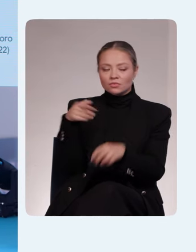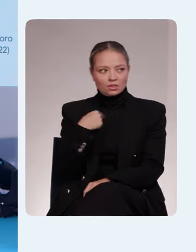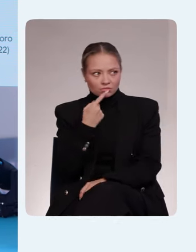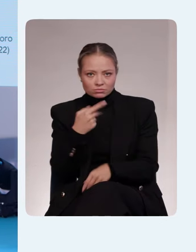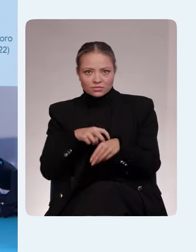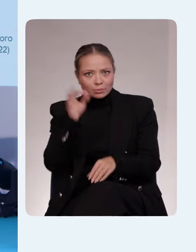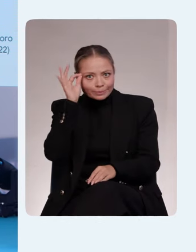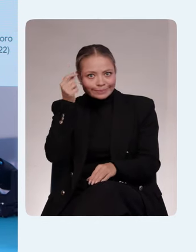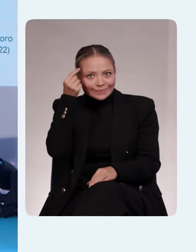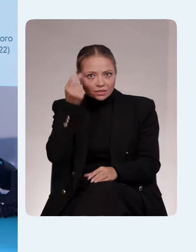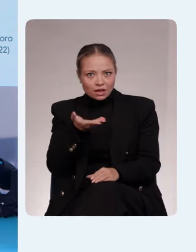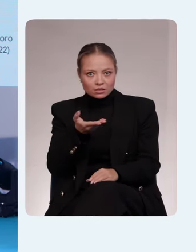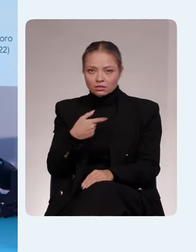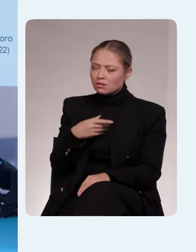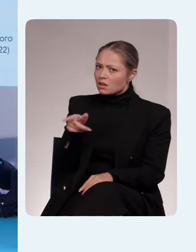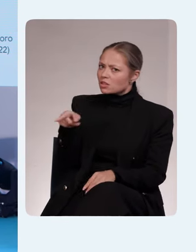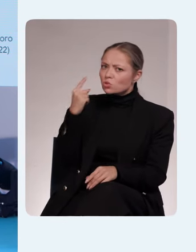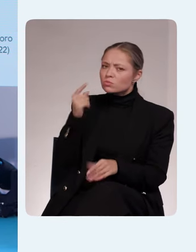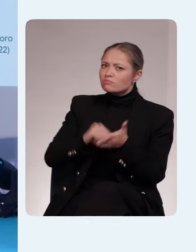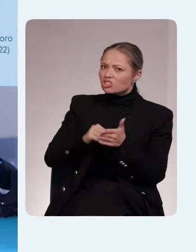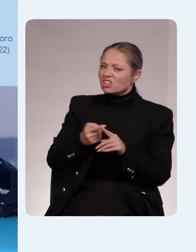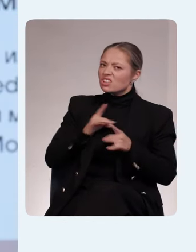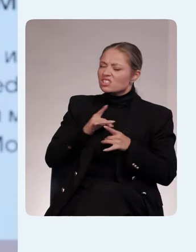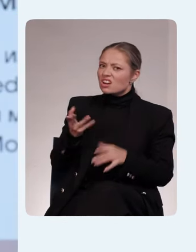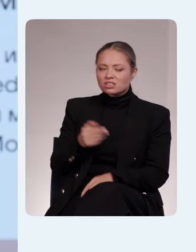психиатр. На что он: что думаешь, от стресса, да?